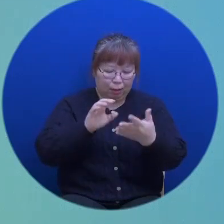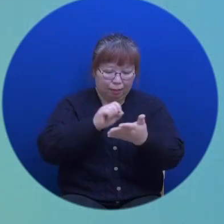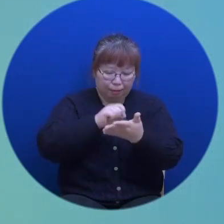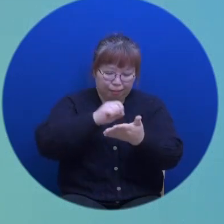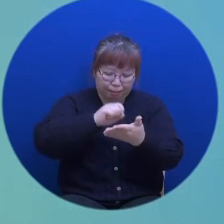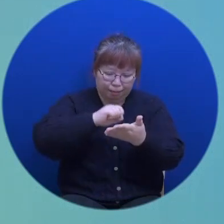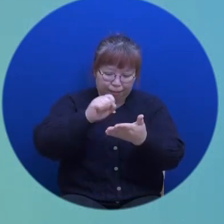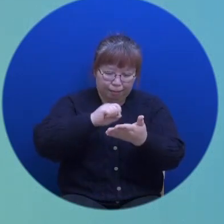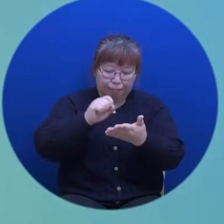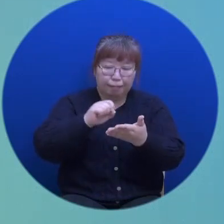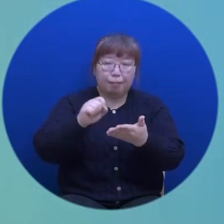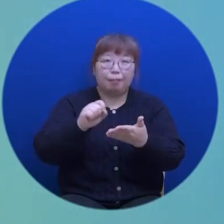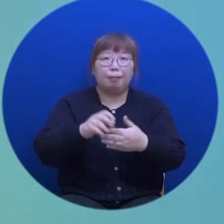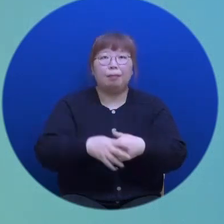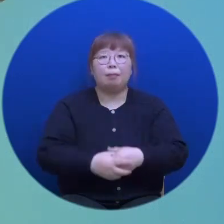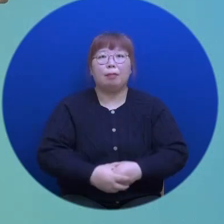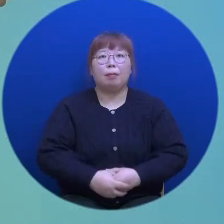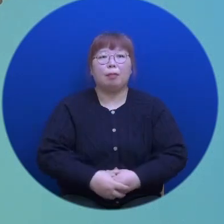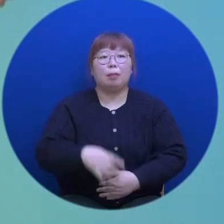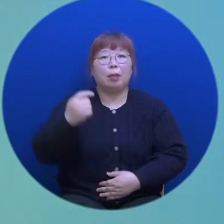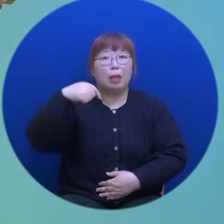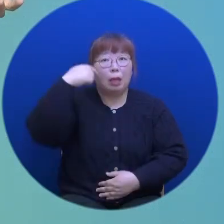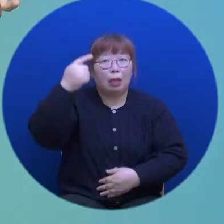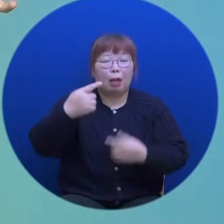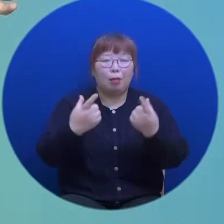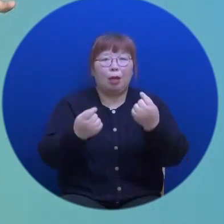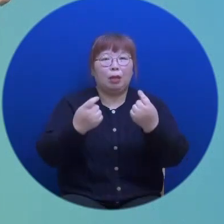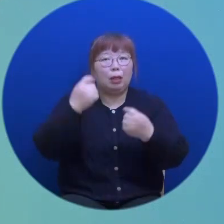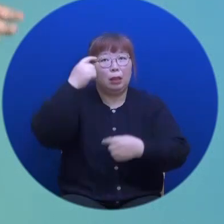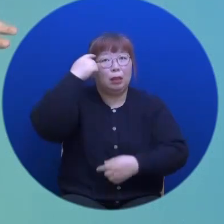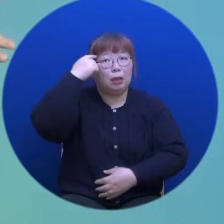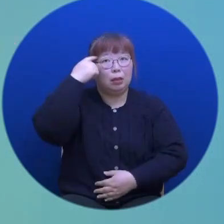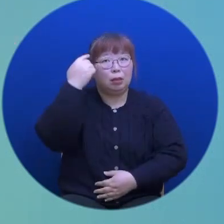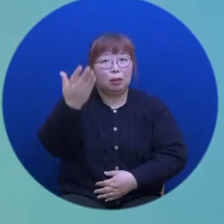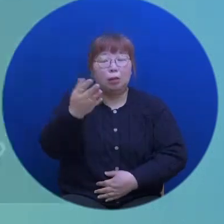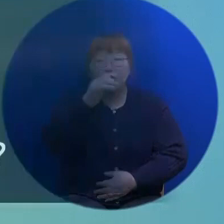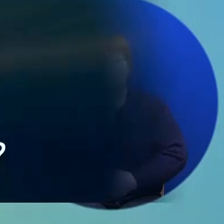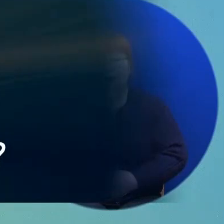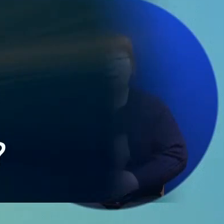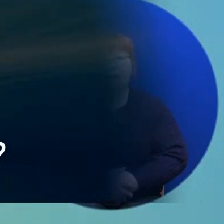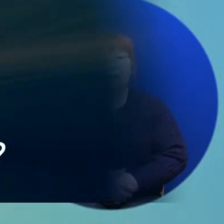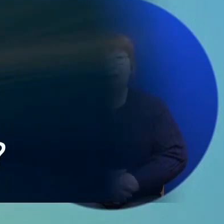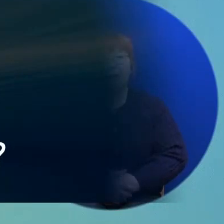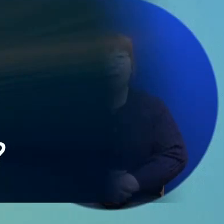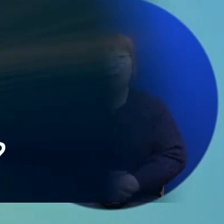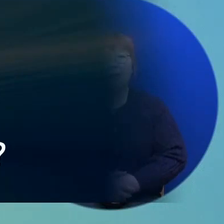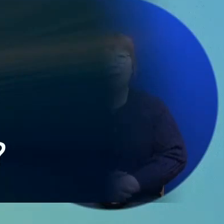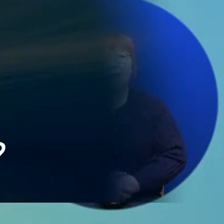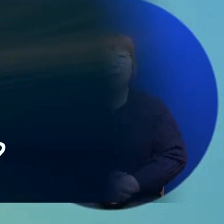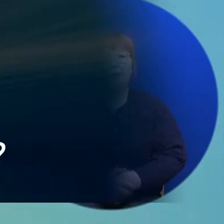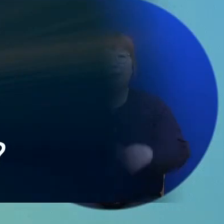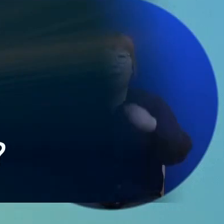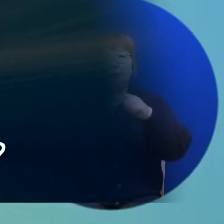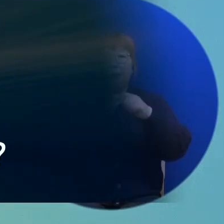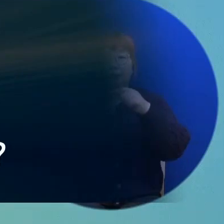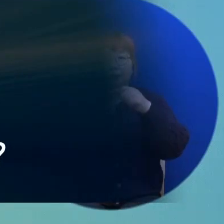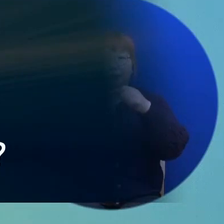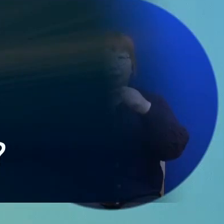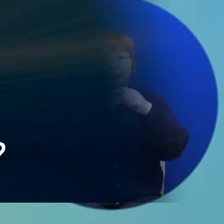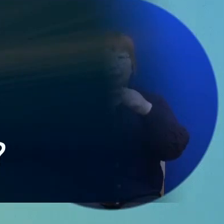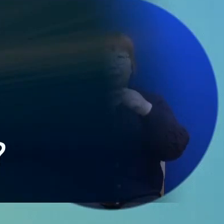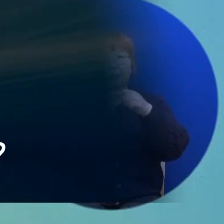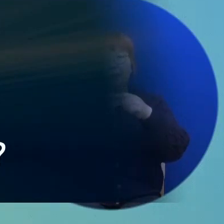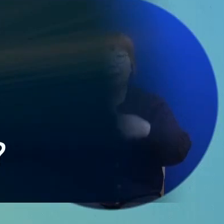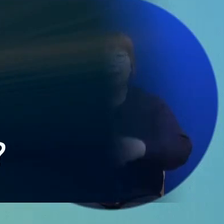그 설문지에는 다음과 같은 질문들이 있었어요. 화면에 보면 이런 질문들입니다.